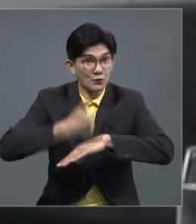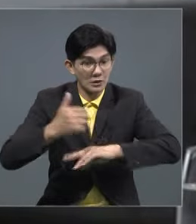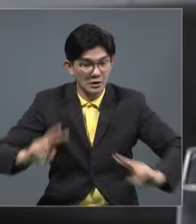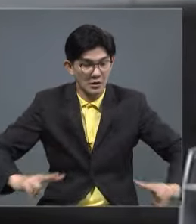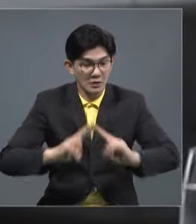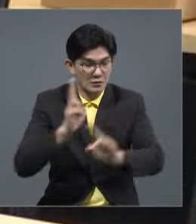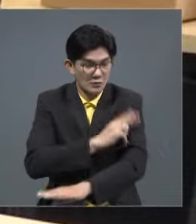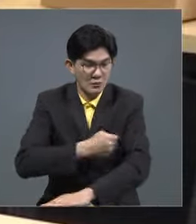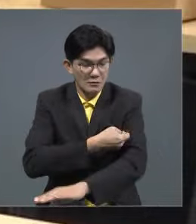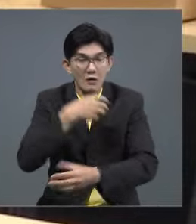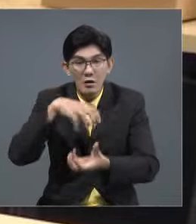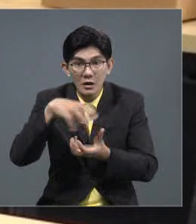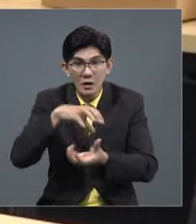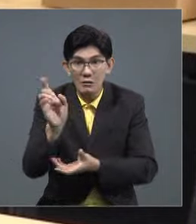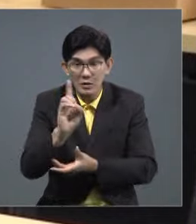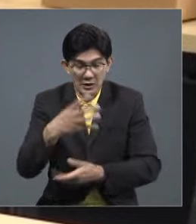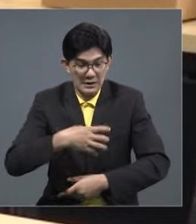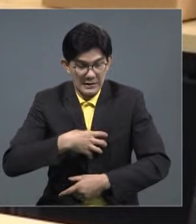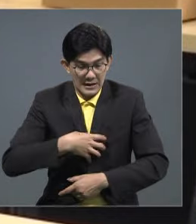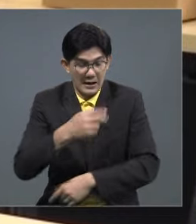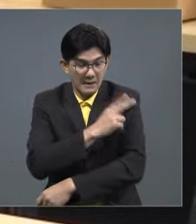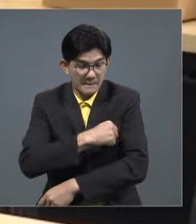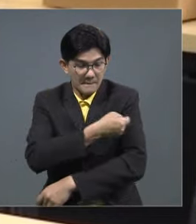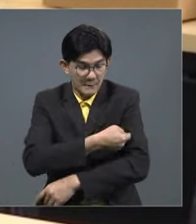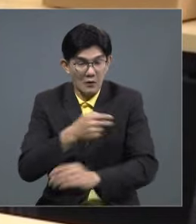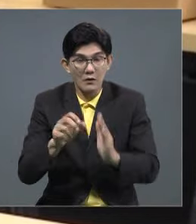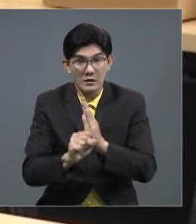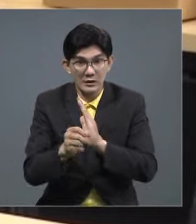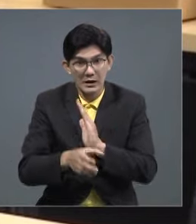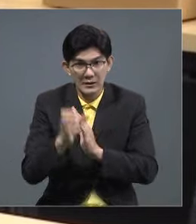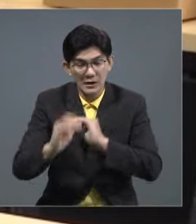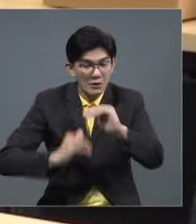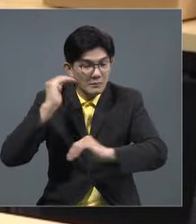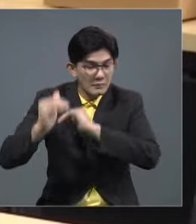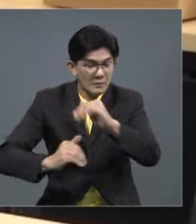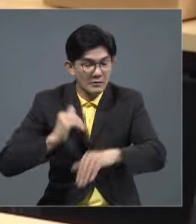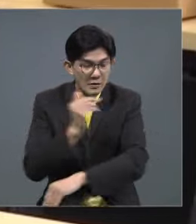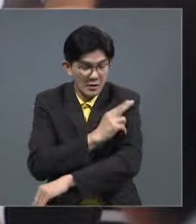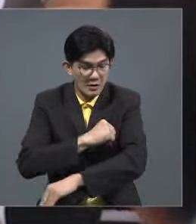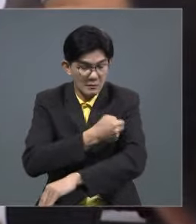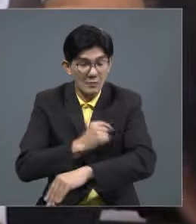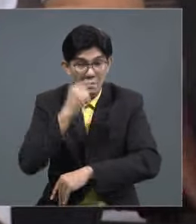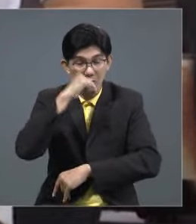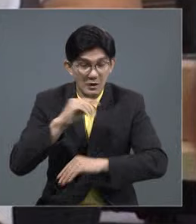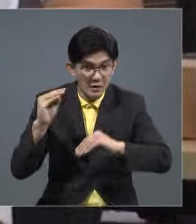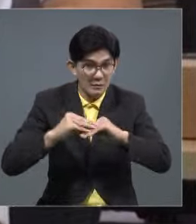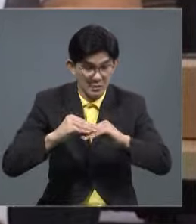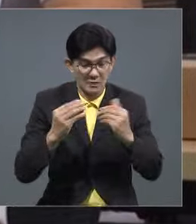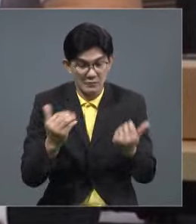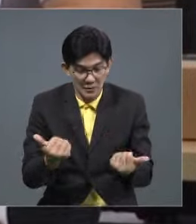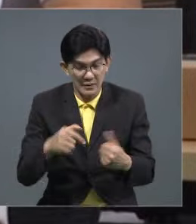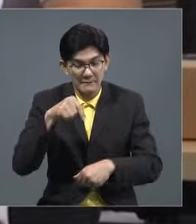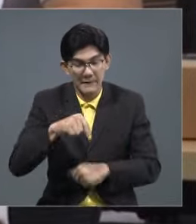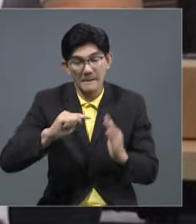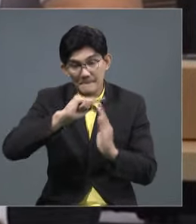าธารณสุขท่านกล่าวนะคะบอกว่าอยากให้สาธารณสุขจังหวัดสระแก้วพัฒนาเรื่องการแพทย์แผนไทยเพิ่มเติมและใช้โอกาสการเป็นพื้น